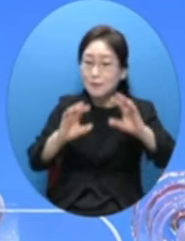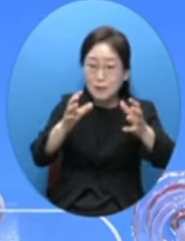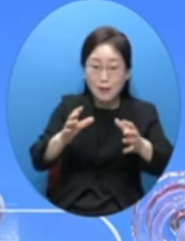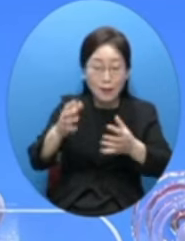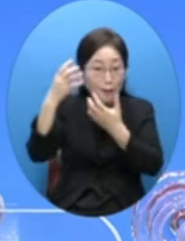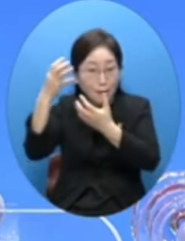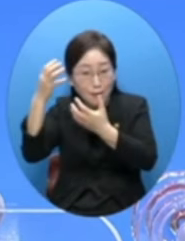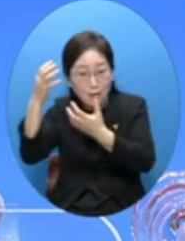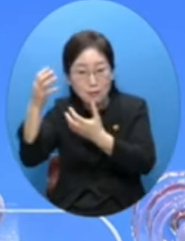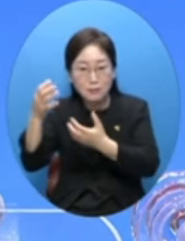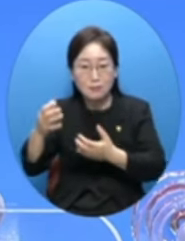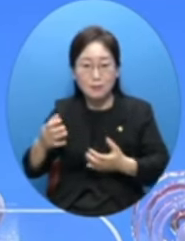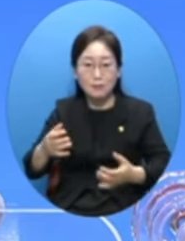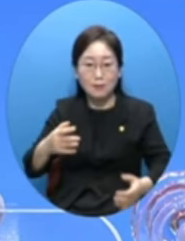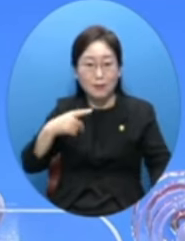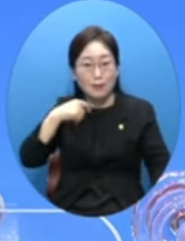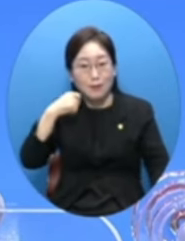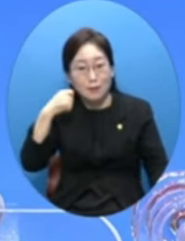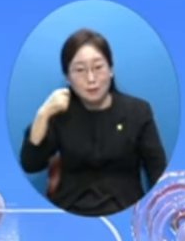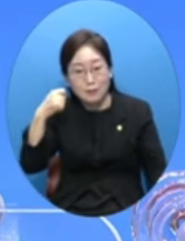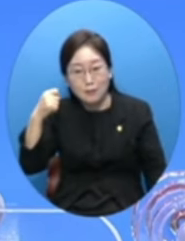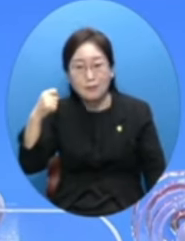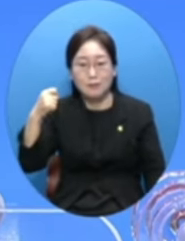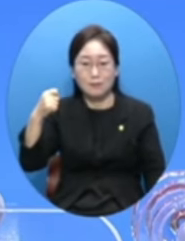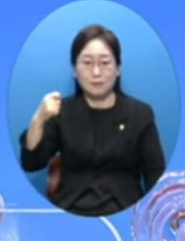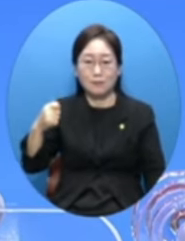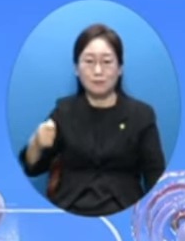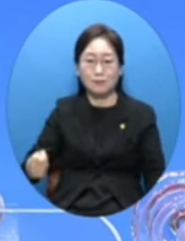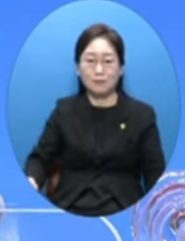연연해서 그것에 얽매여